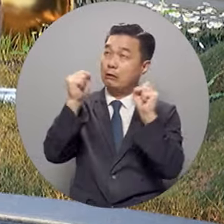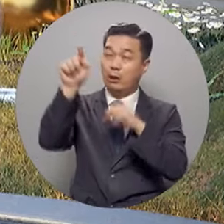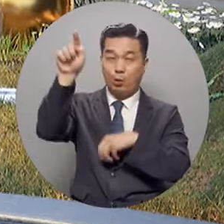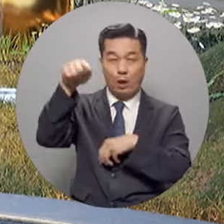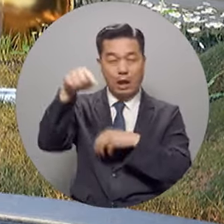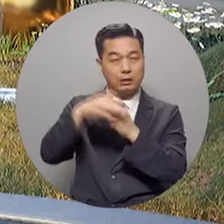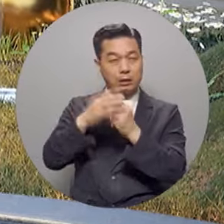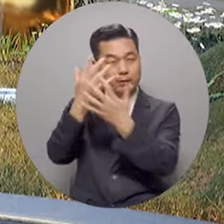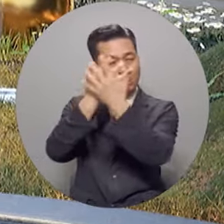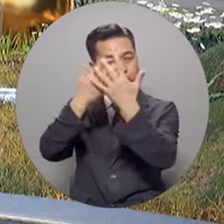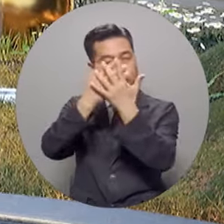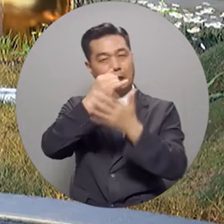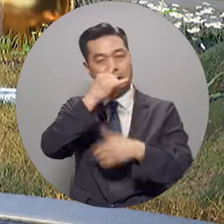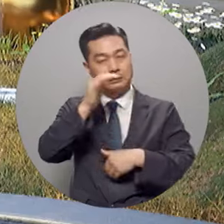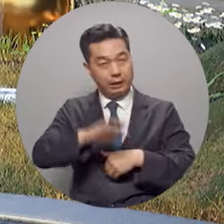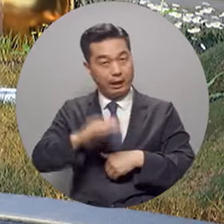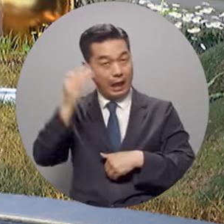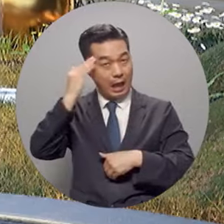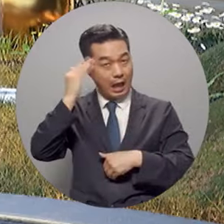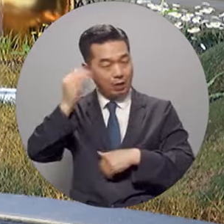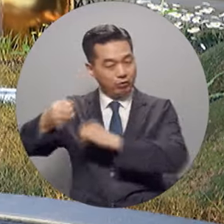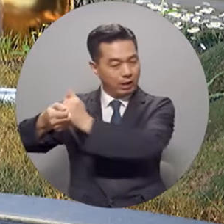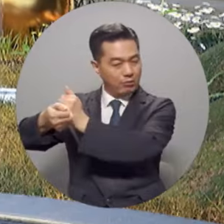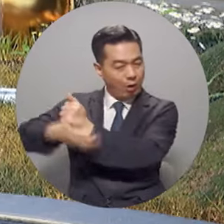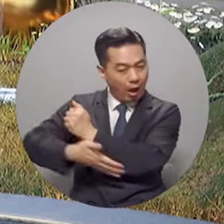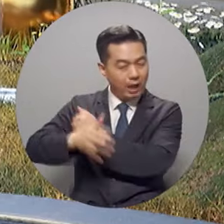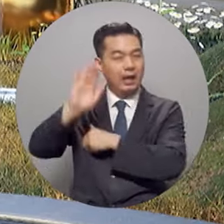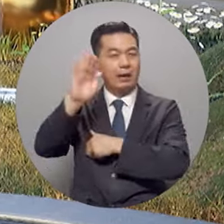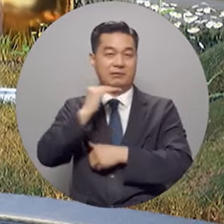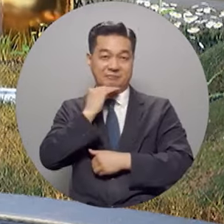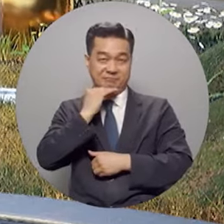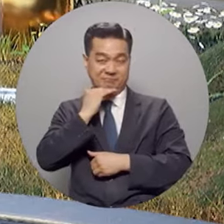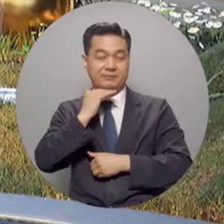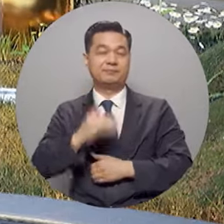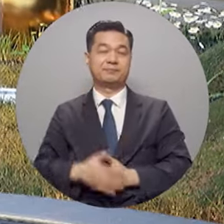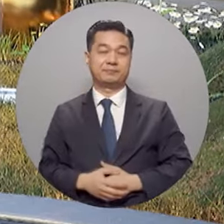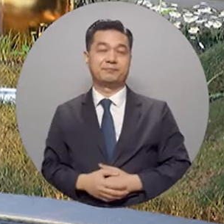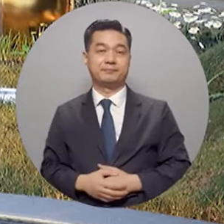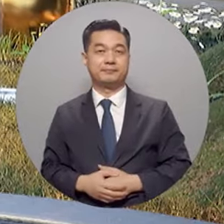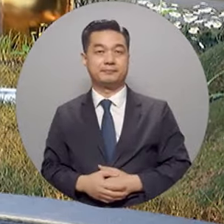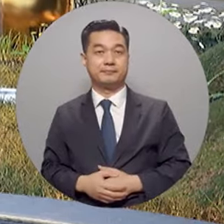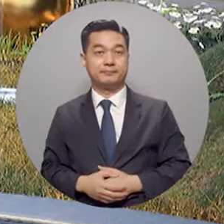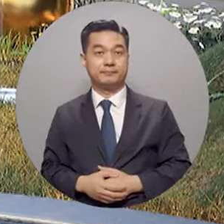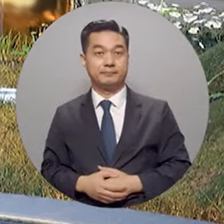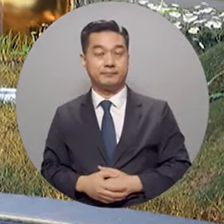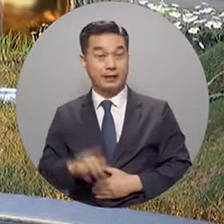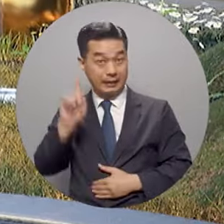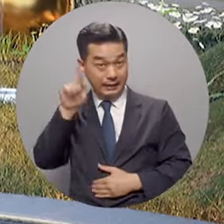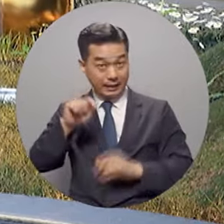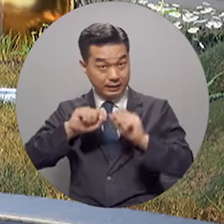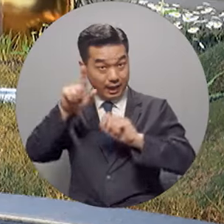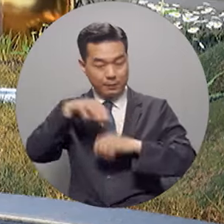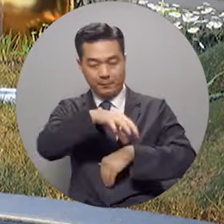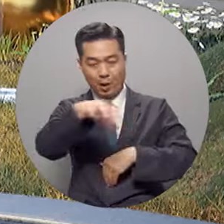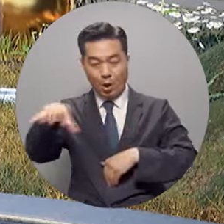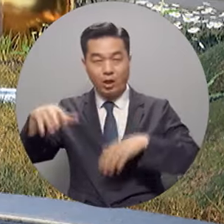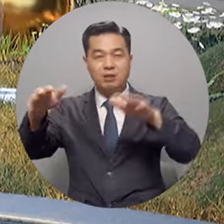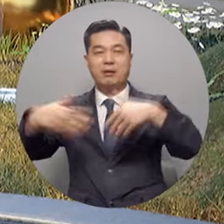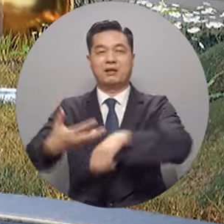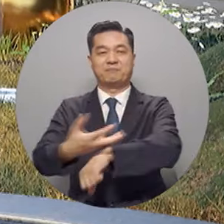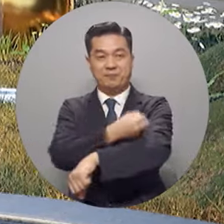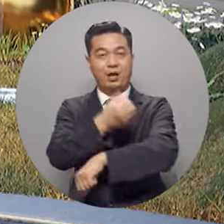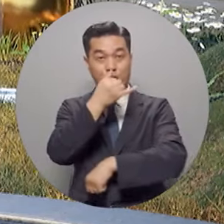높아지고 있는데요. 우리나라의 영향 여부는 앞으로 더 지켜봐야겠습니다. 내일은 대부분 지방에서 바람이 강하게